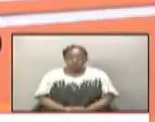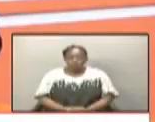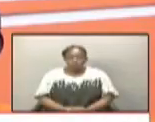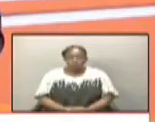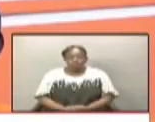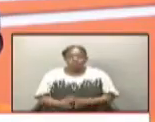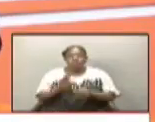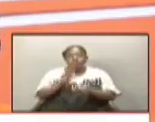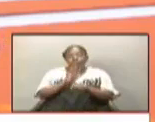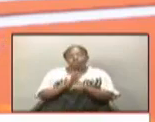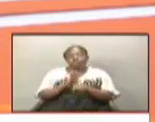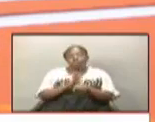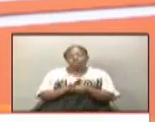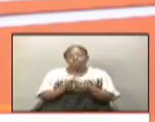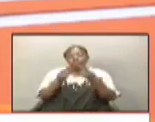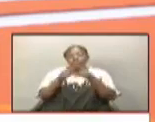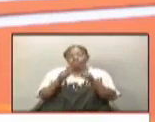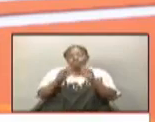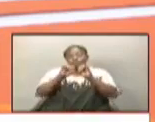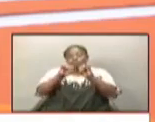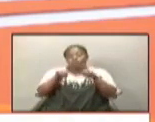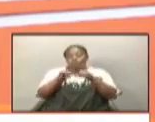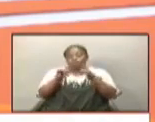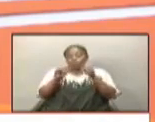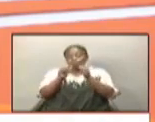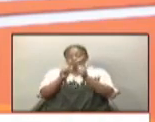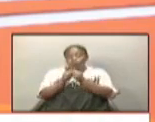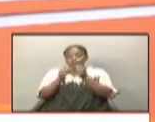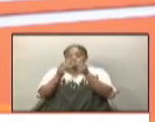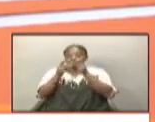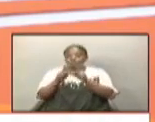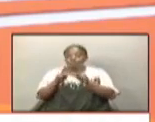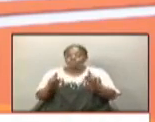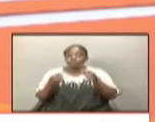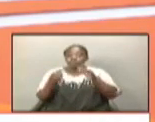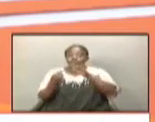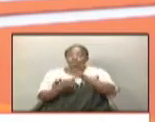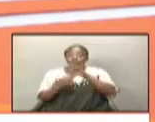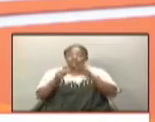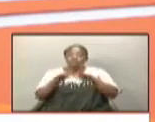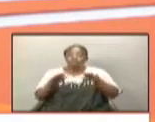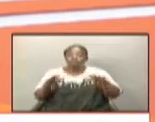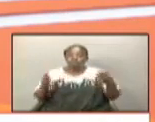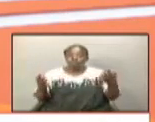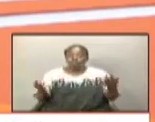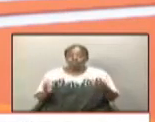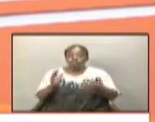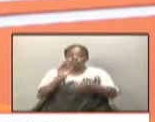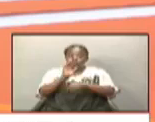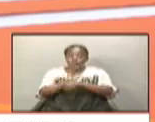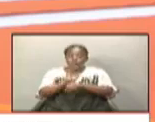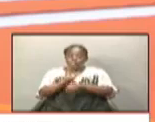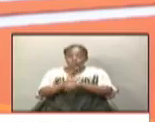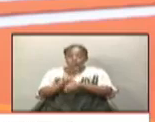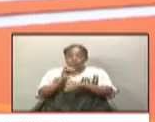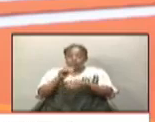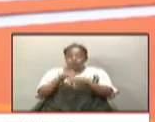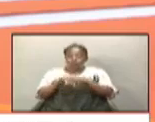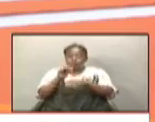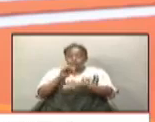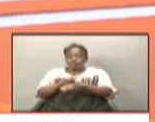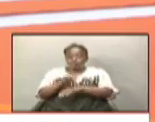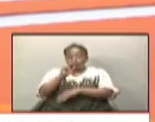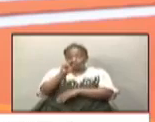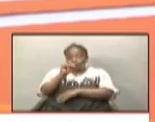Ago n'amalala mangi tugguse nago mu mawulire agataliiko nfuufu. Katugatandike n'embeera ku ttaka ly'obulabirizi. Mukono ennakanyonyi buli